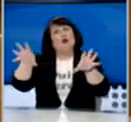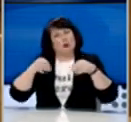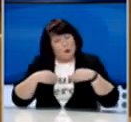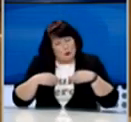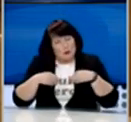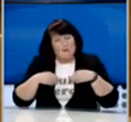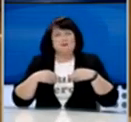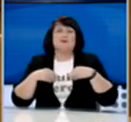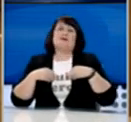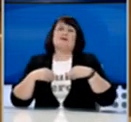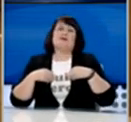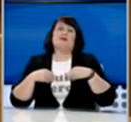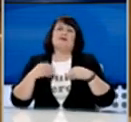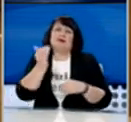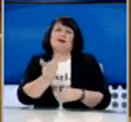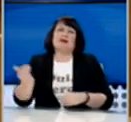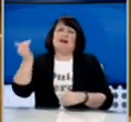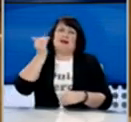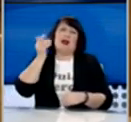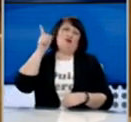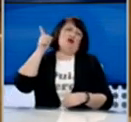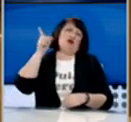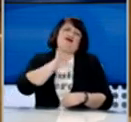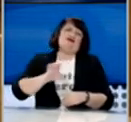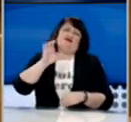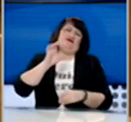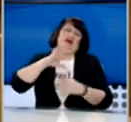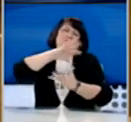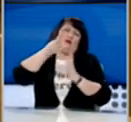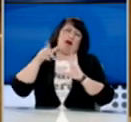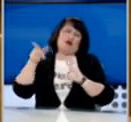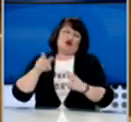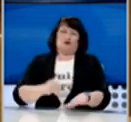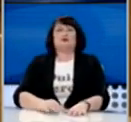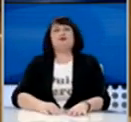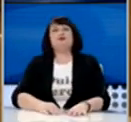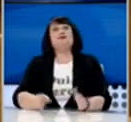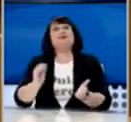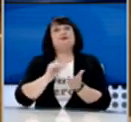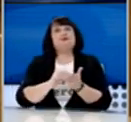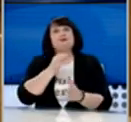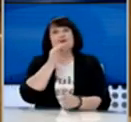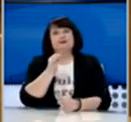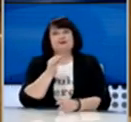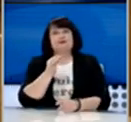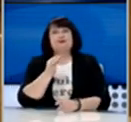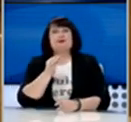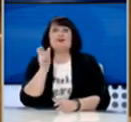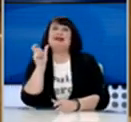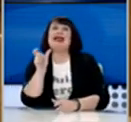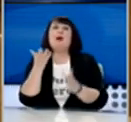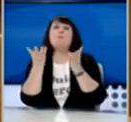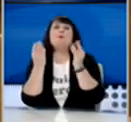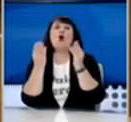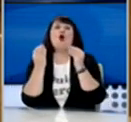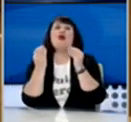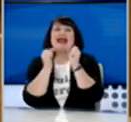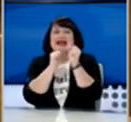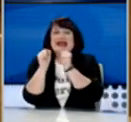ιερατείο της υπερεθνικής ιτ σημειωτέον ότι εναλλακτικά προς τον όρο πολυ κρίση